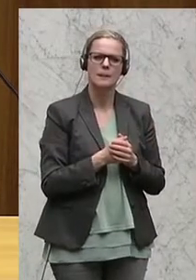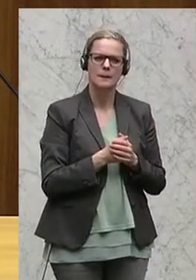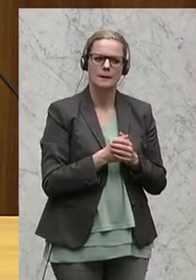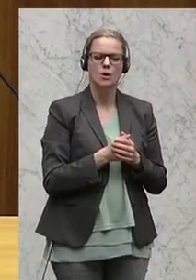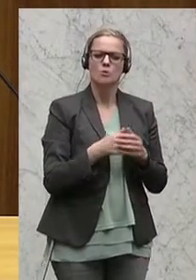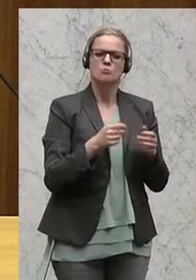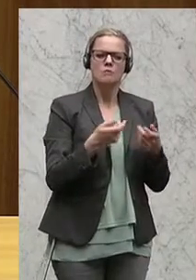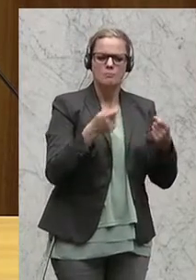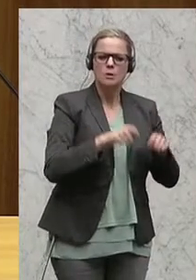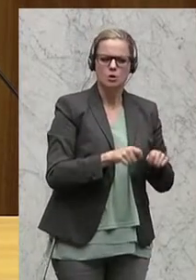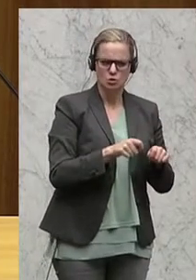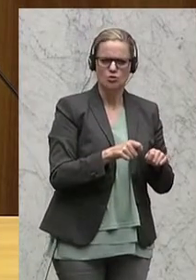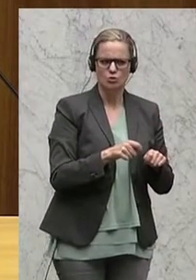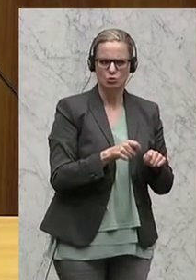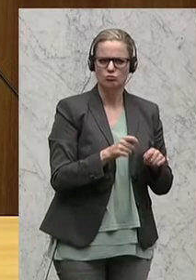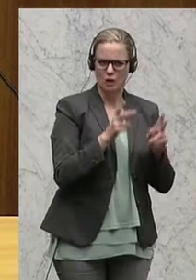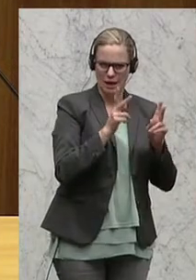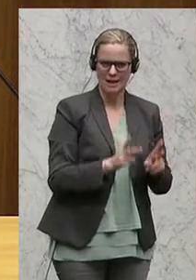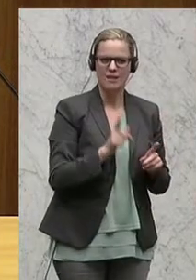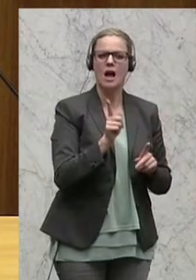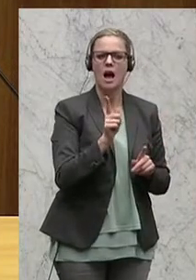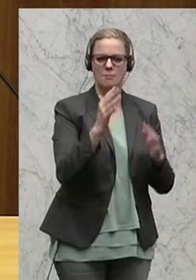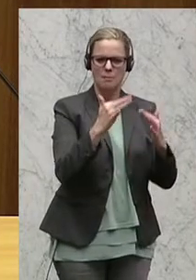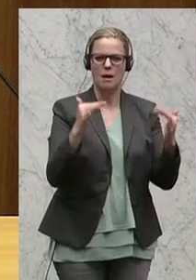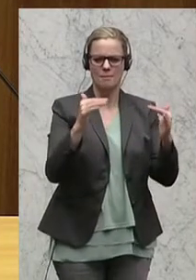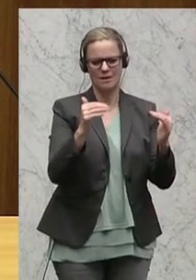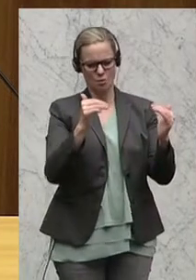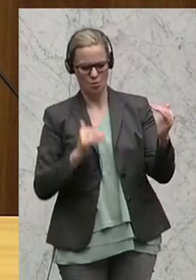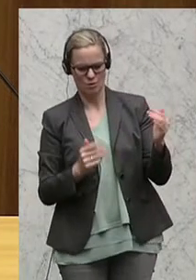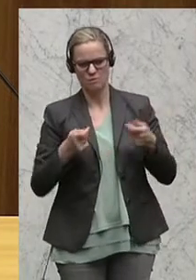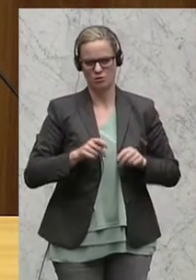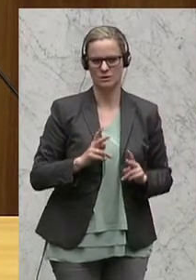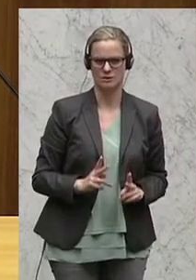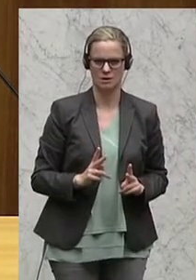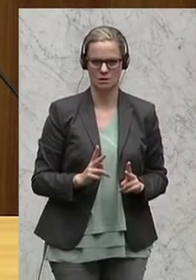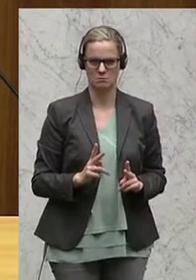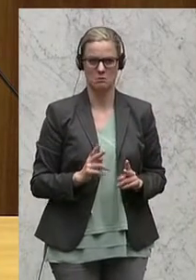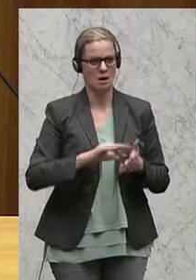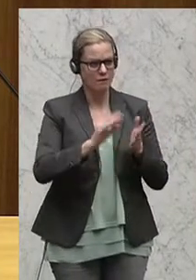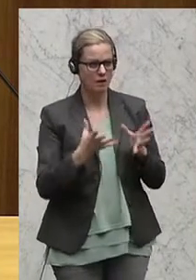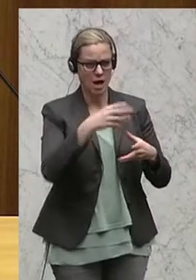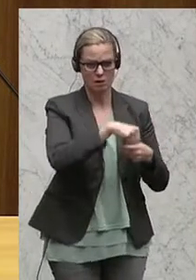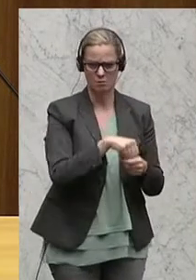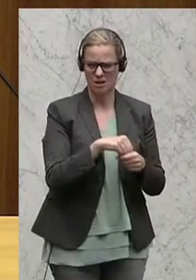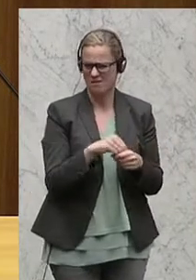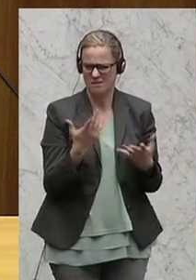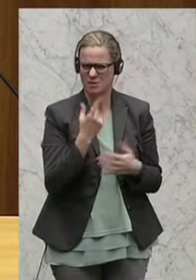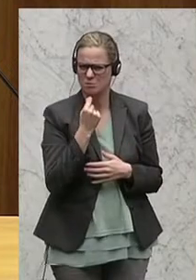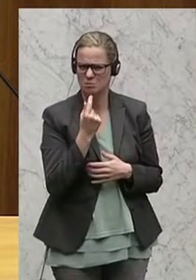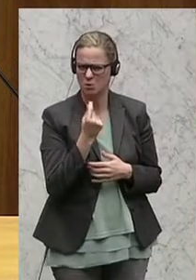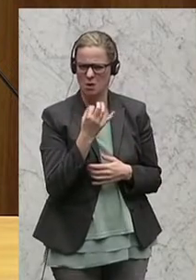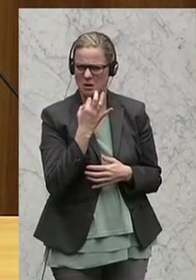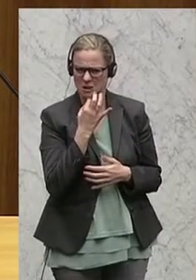die unterhalb der Parlamente erfolgt. Das ist integrativer Bestandteil dieser Vertragsvereinbarung. Was heißt das konkret? Das